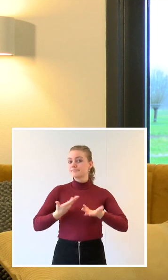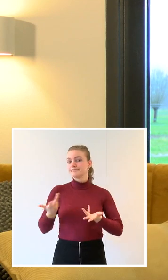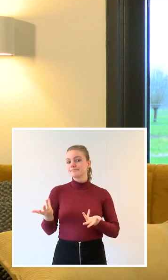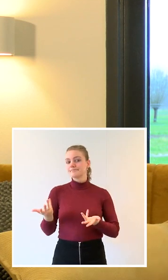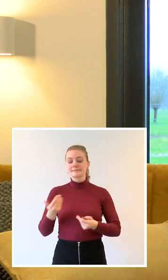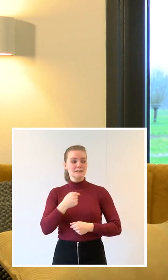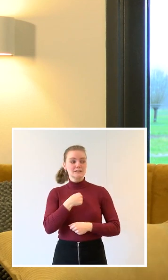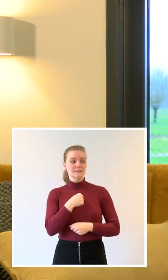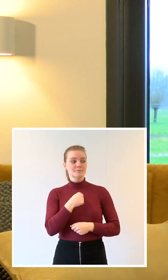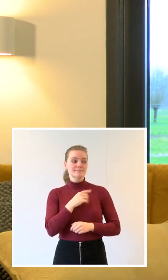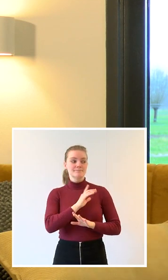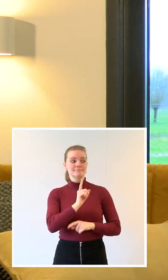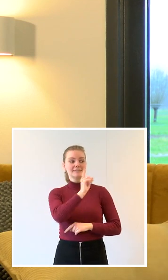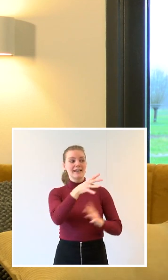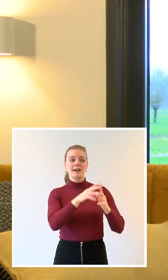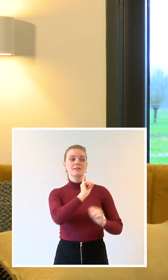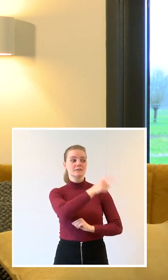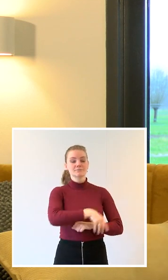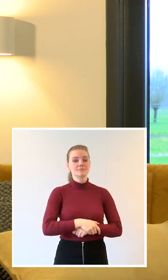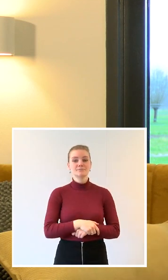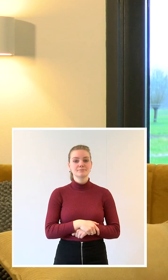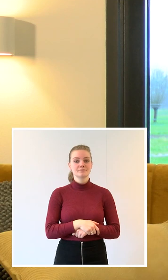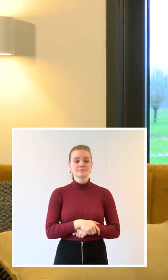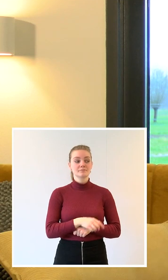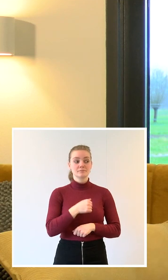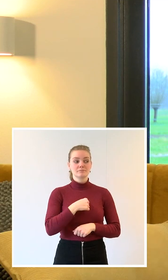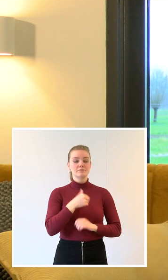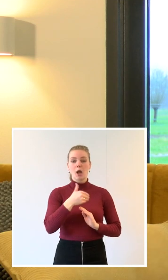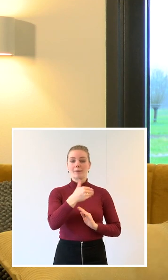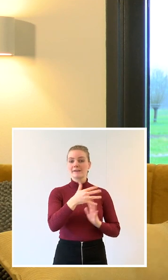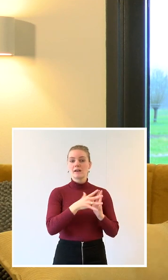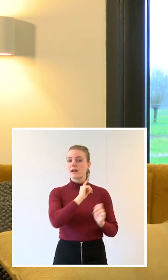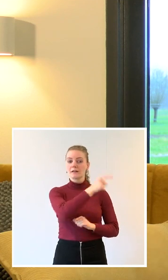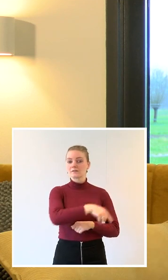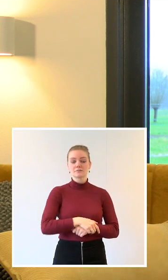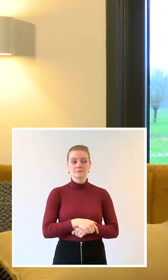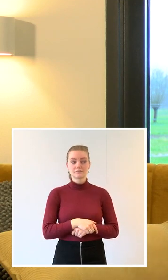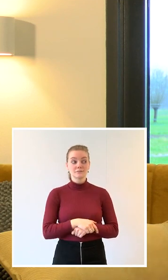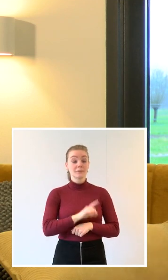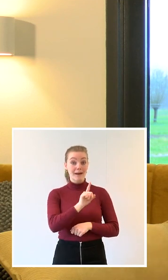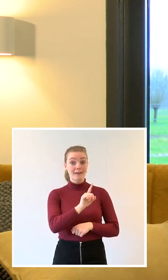ik ga niet naar de kerk en je zult me ook niet regelmatig in de kerk zien. Maar ze heeft een hart voor mensen. Een vrouw